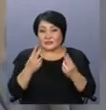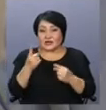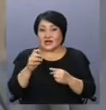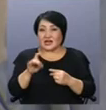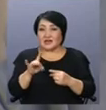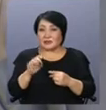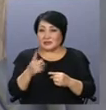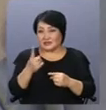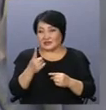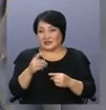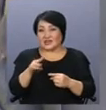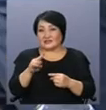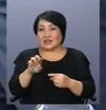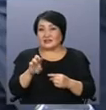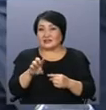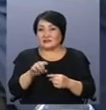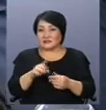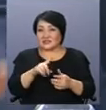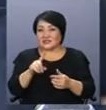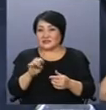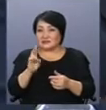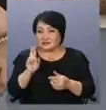жазу жеткілікті деген пікірді алға тартуда.